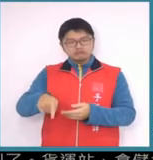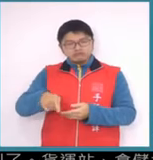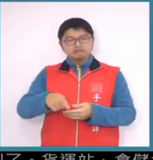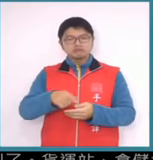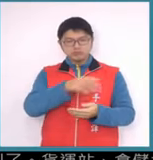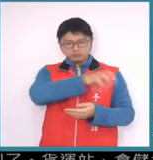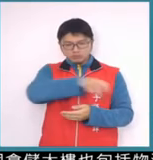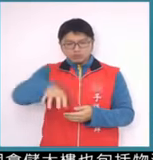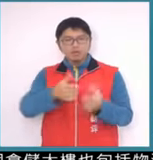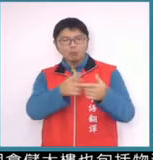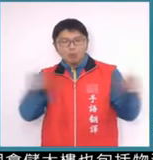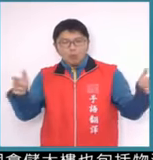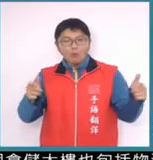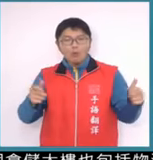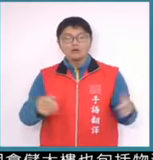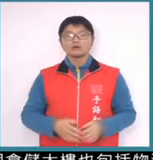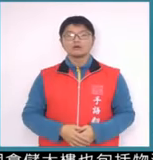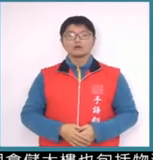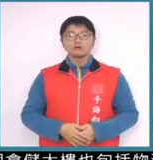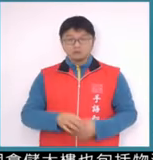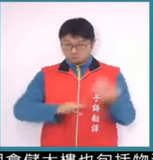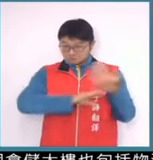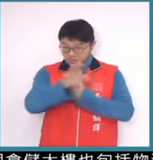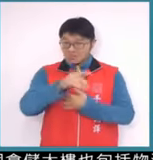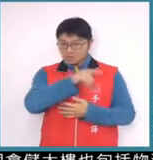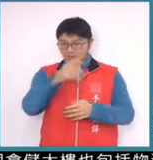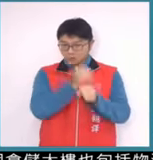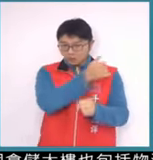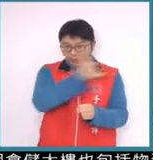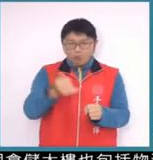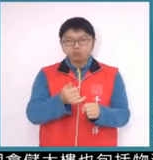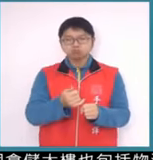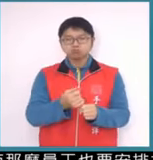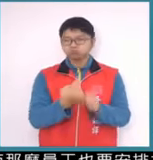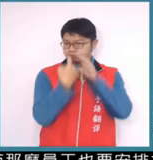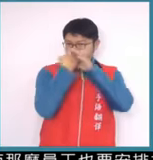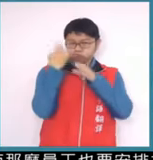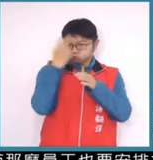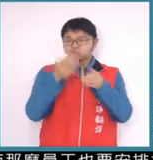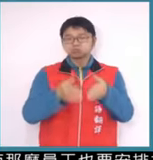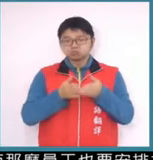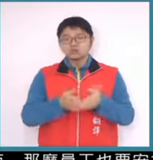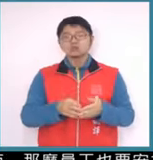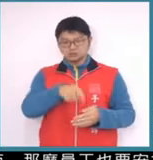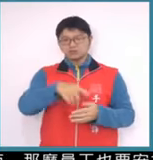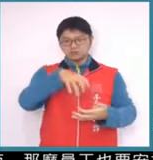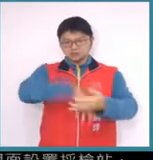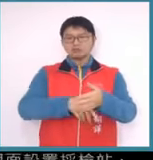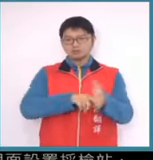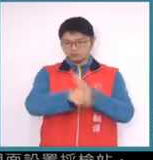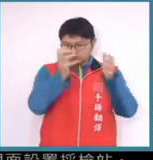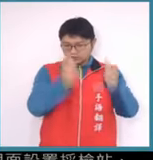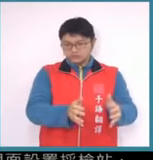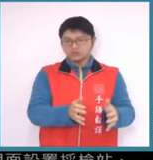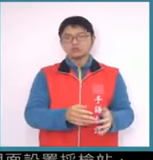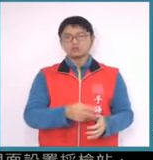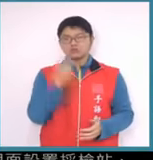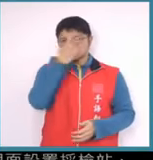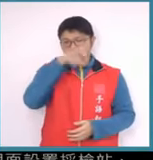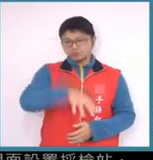他的厂商，那么员工也要安排裁检，所以在厂区里面设置裁检站。 那另外，刚刚市长有